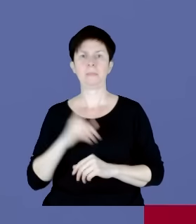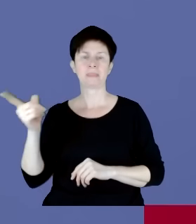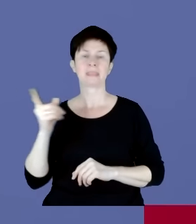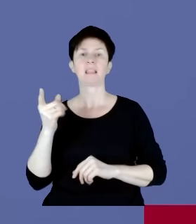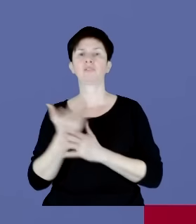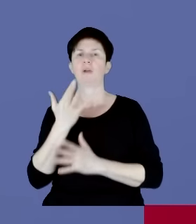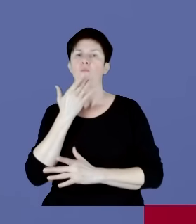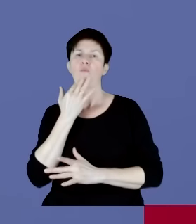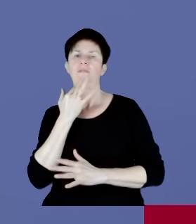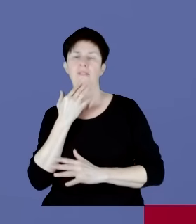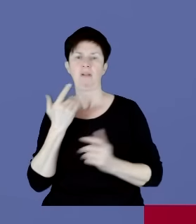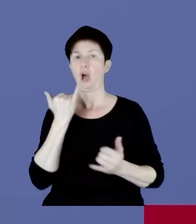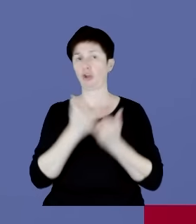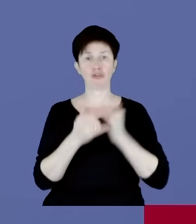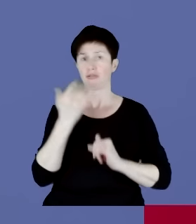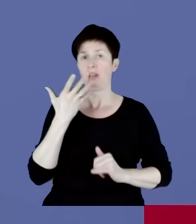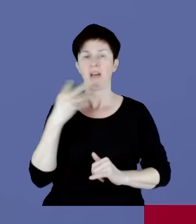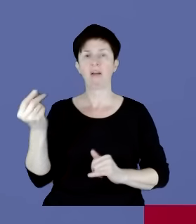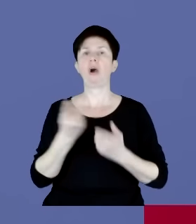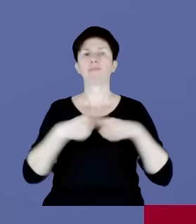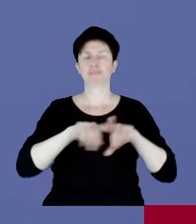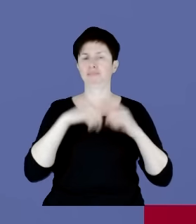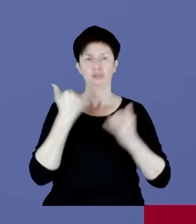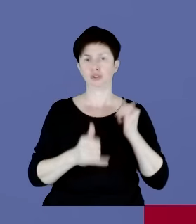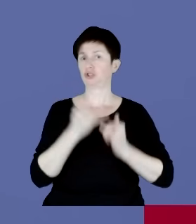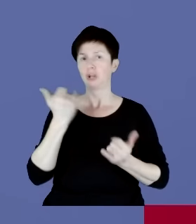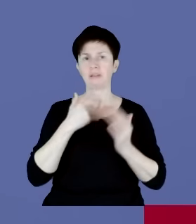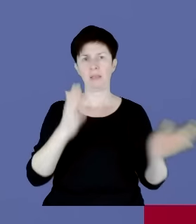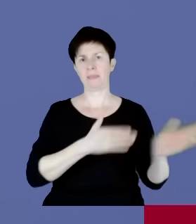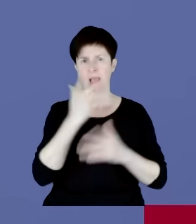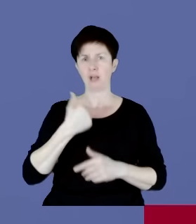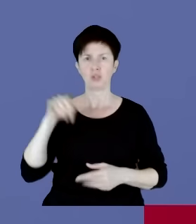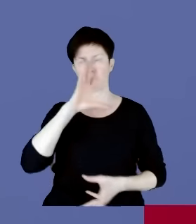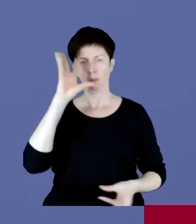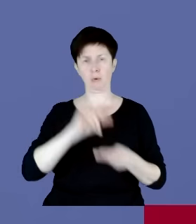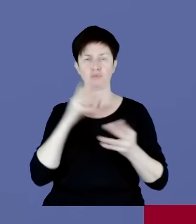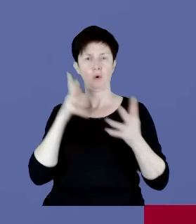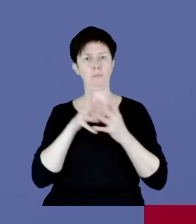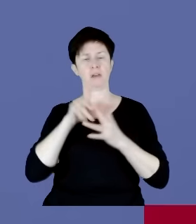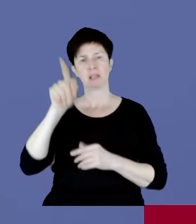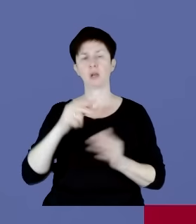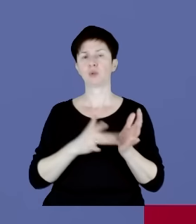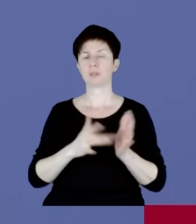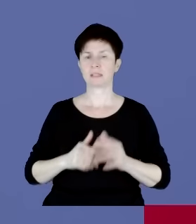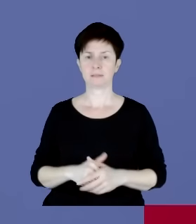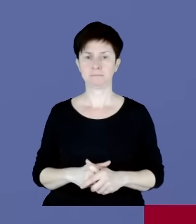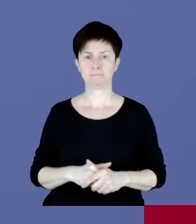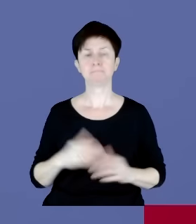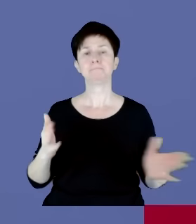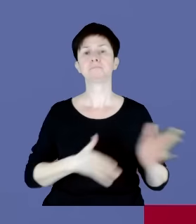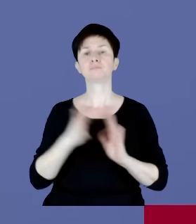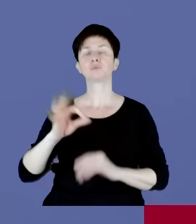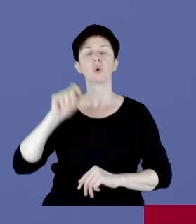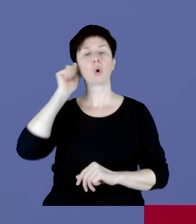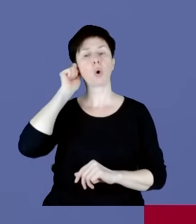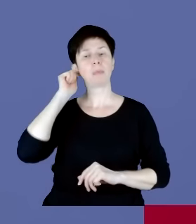dni będzie kolejne nasze podsumowanie tego, co dzieje się w polskim rządzie. To jest rządzie. Ten obszar przedsiębiorców, a teraz jeszcze o kobietach porozmawiajmy, bo ten temat,